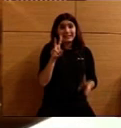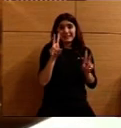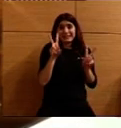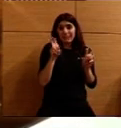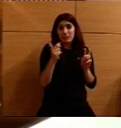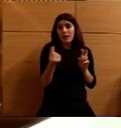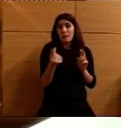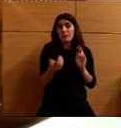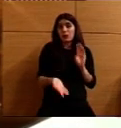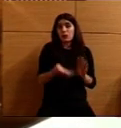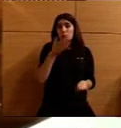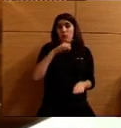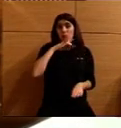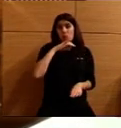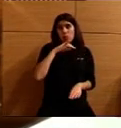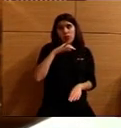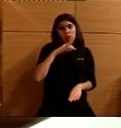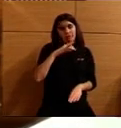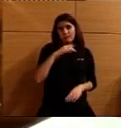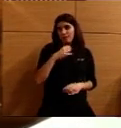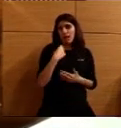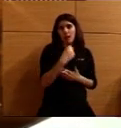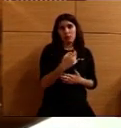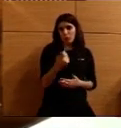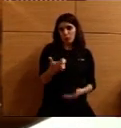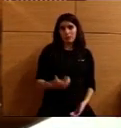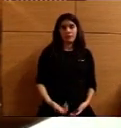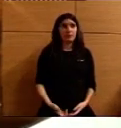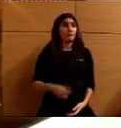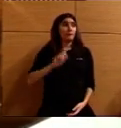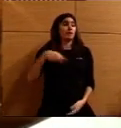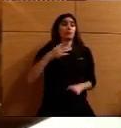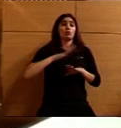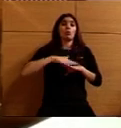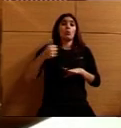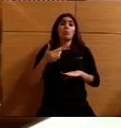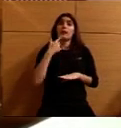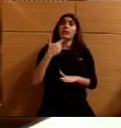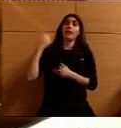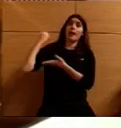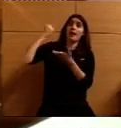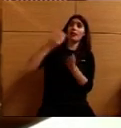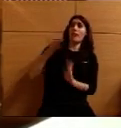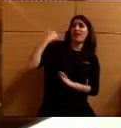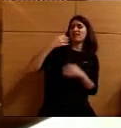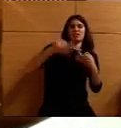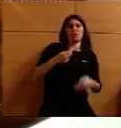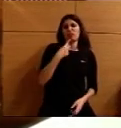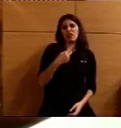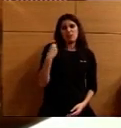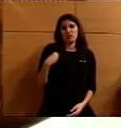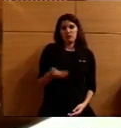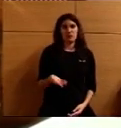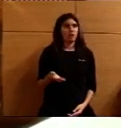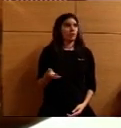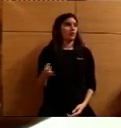pujada de la llum poc li estem fent. Després la culpa serà dels que estaven abans, segur, o a lo millor